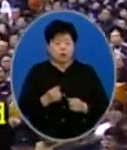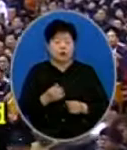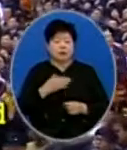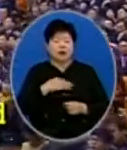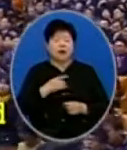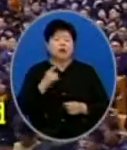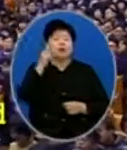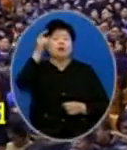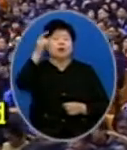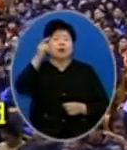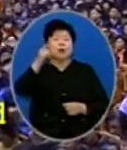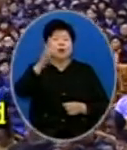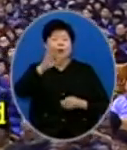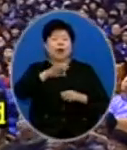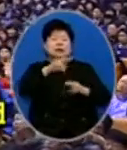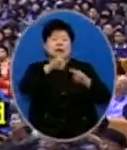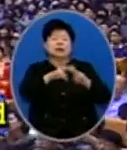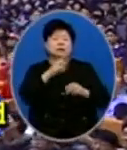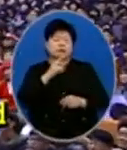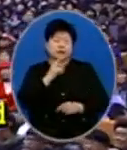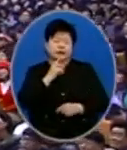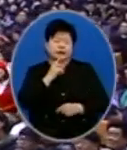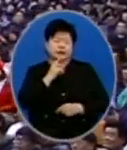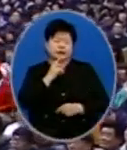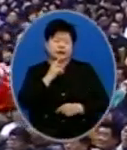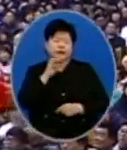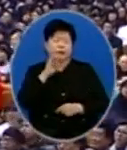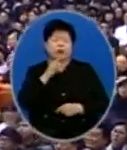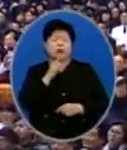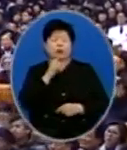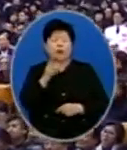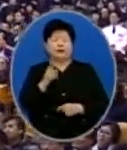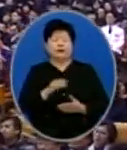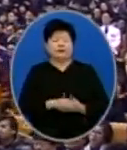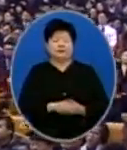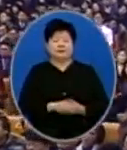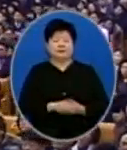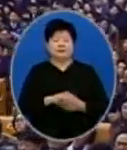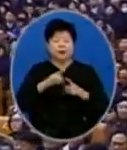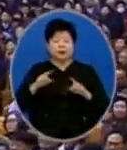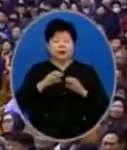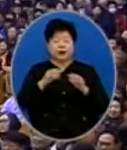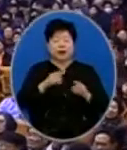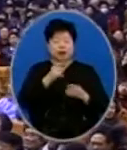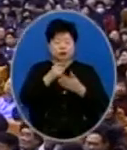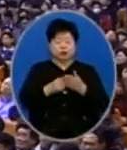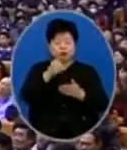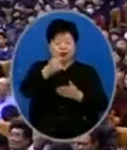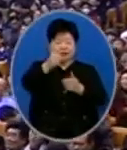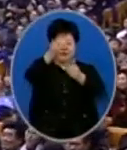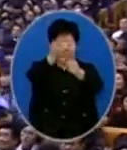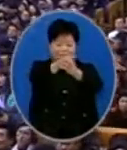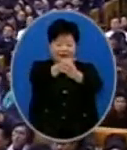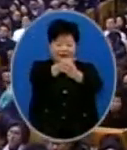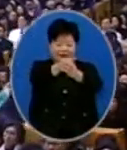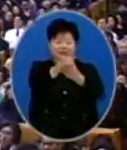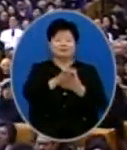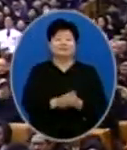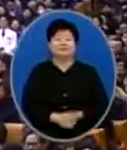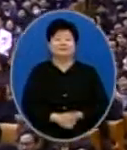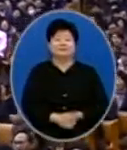왕자뿐이니라 바로가 또 요셉에게 이르되 내가 너를 애굽 온 땅에 총리가 되게 하노라